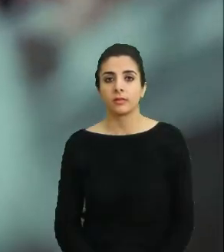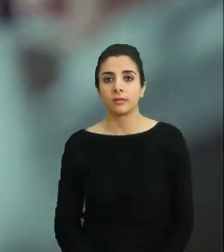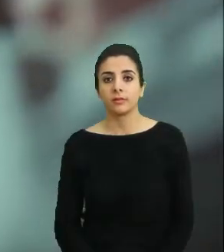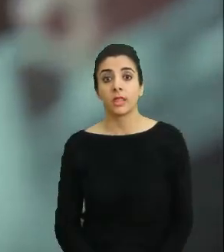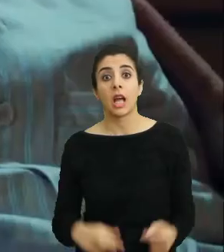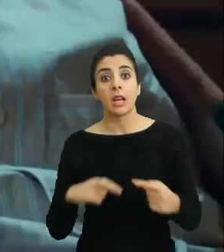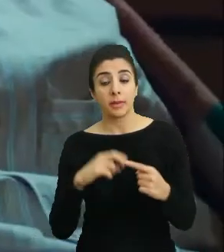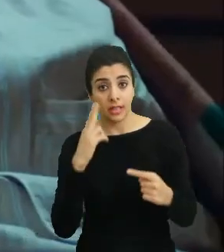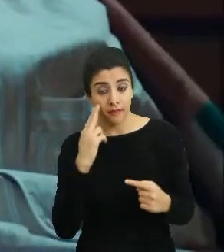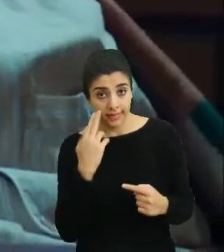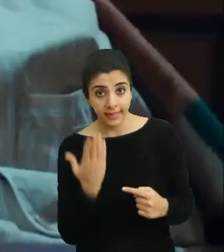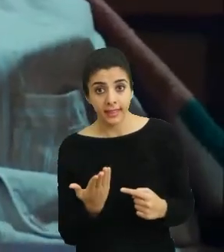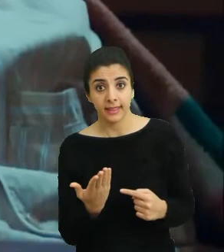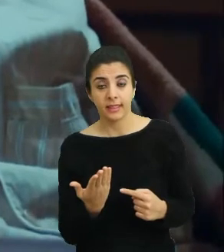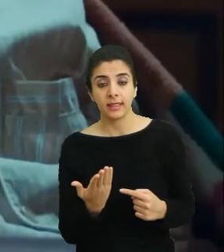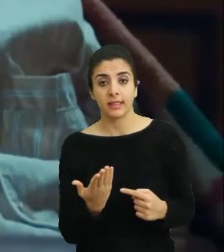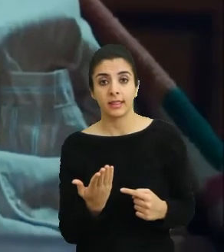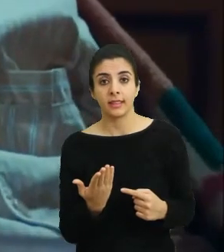Ramazan efendi.